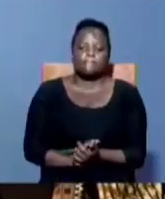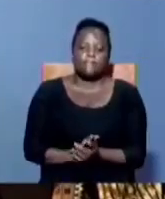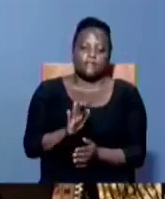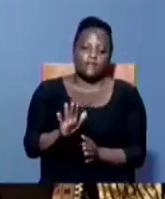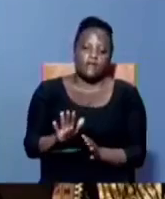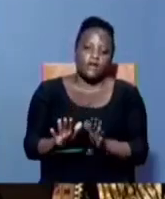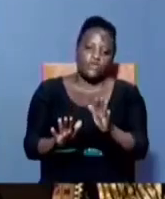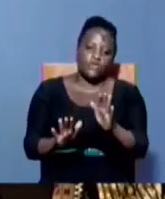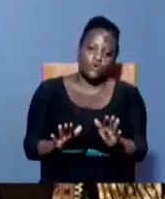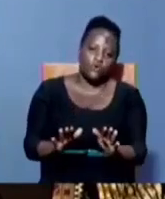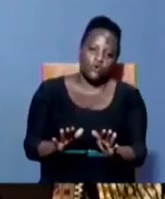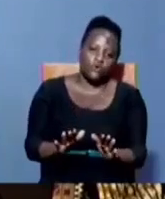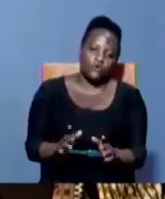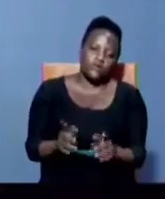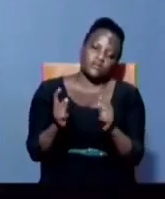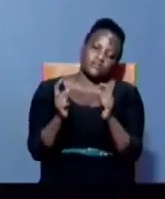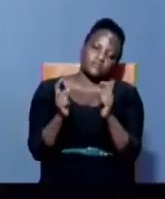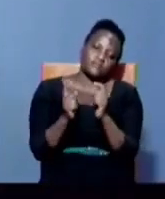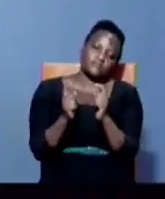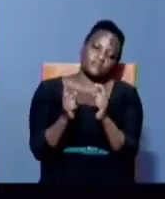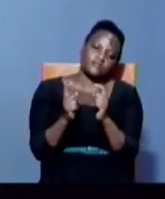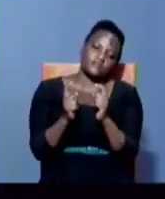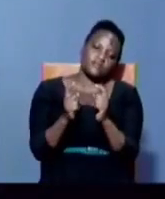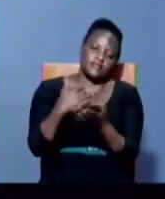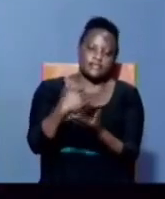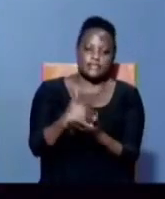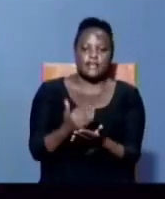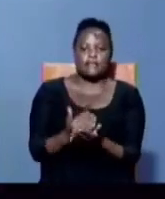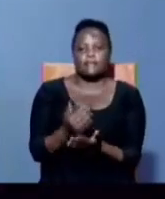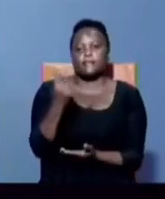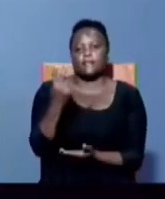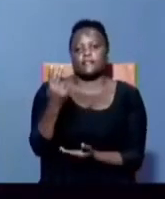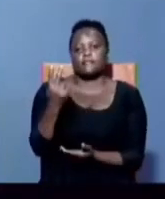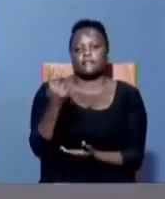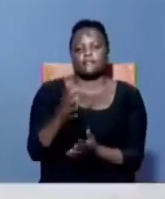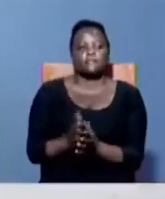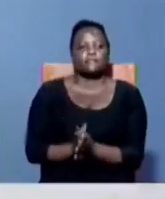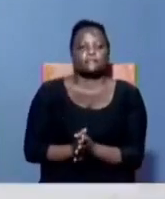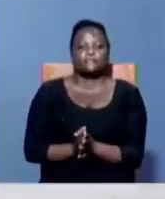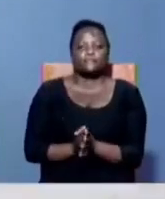Nyayo zinapokutana, sehemu ya pili.